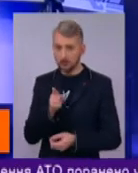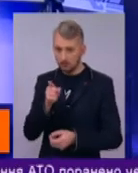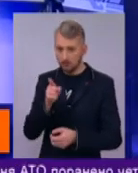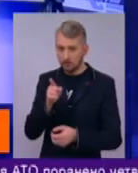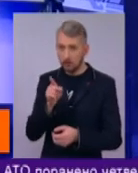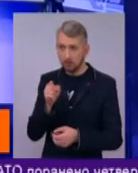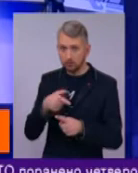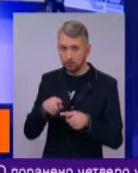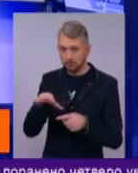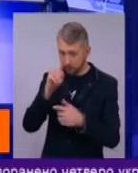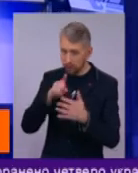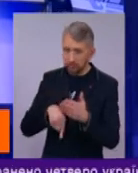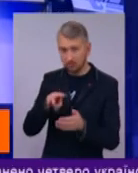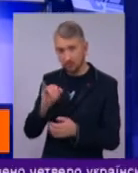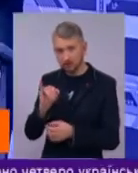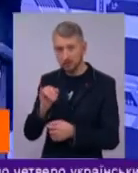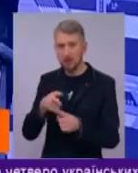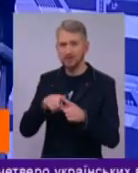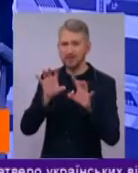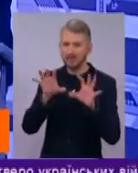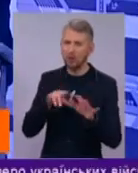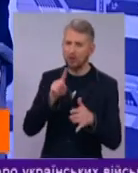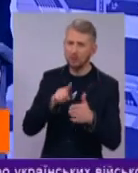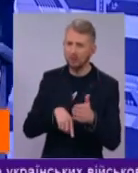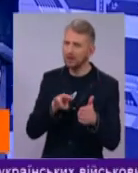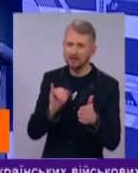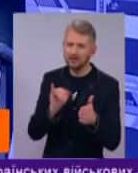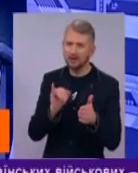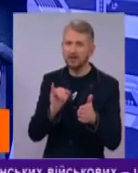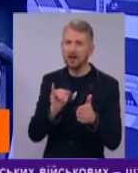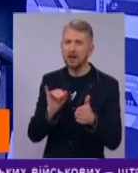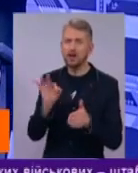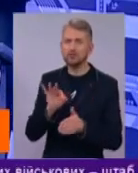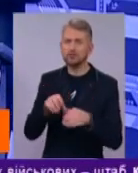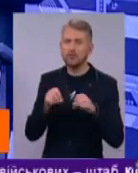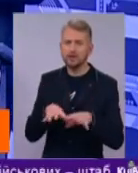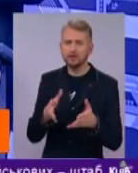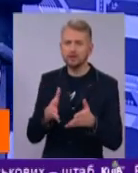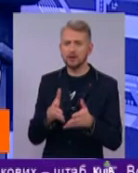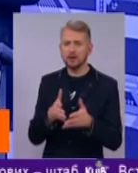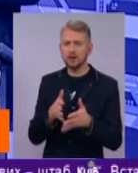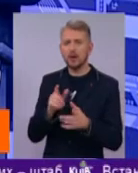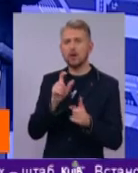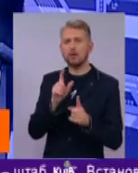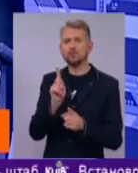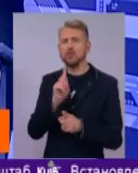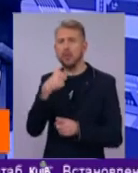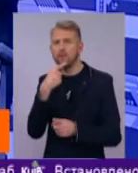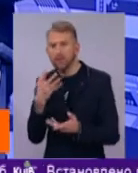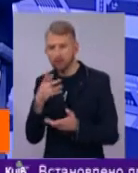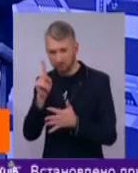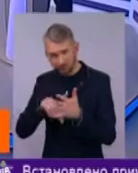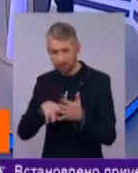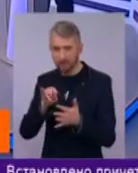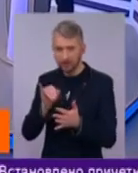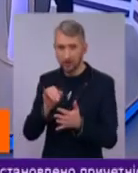довіряєте цьому всьому? Ось цим законам, так, щодо вирішення, тим словам, які говорять, тому що